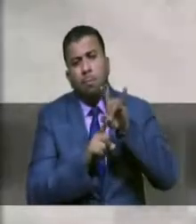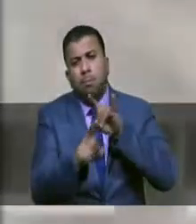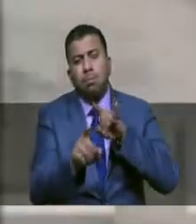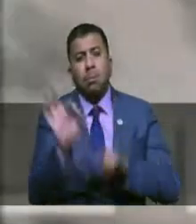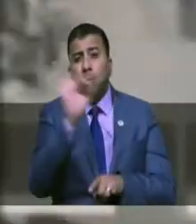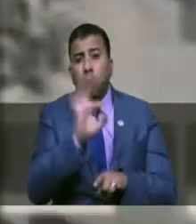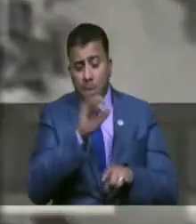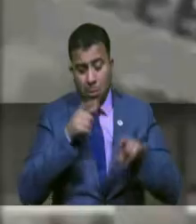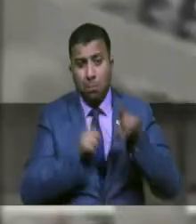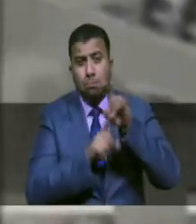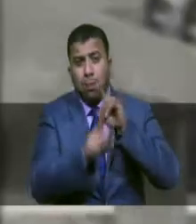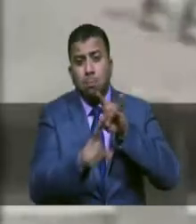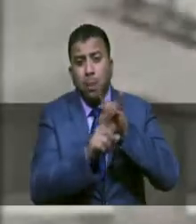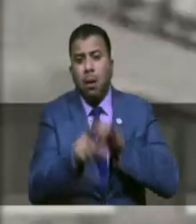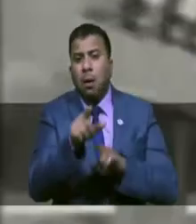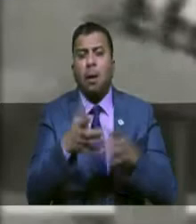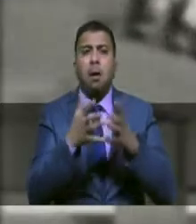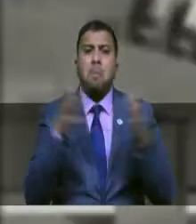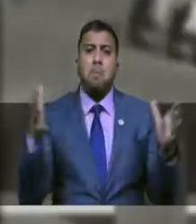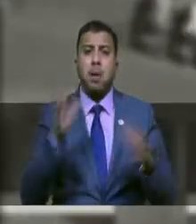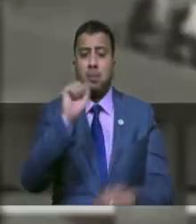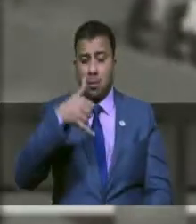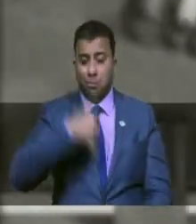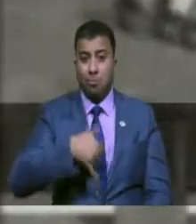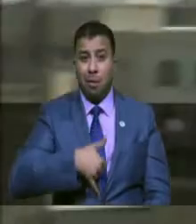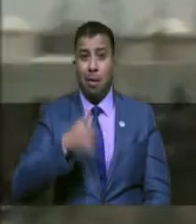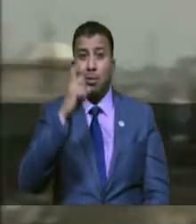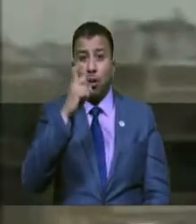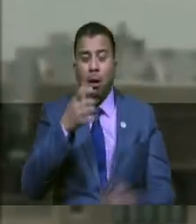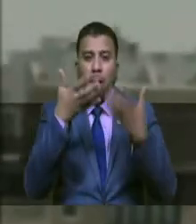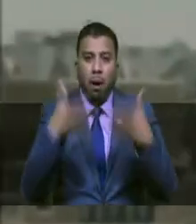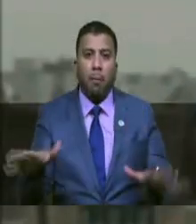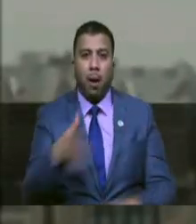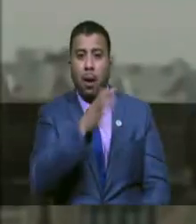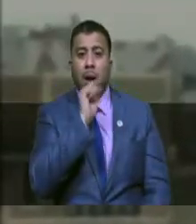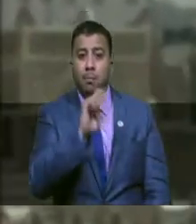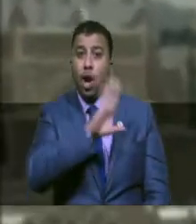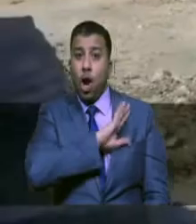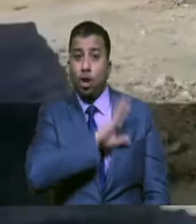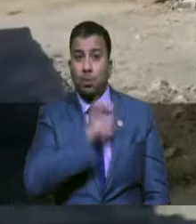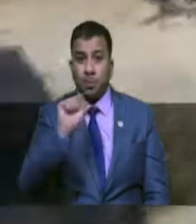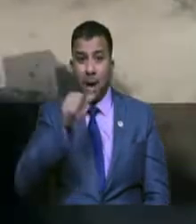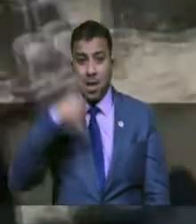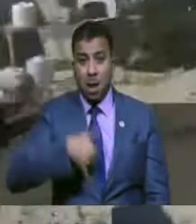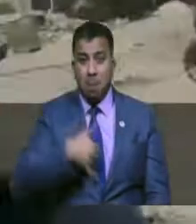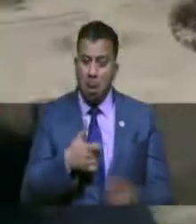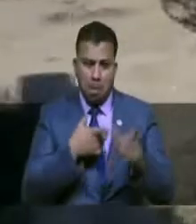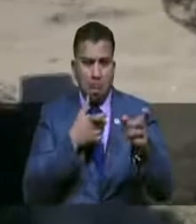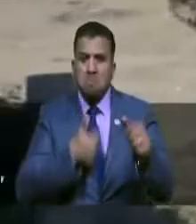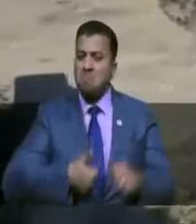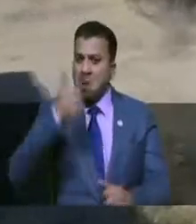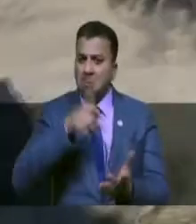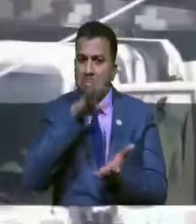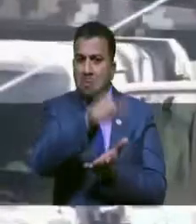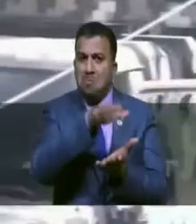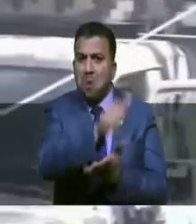صنعاء موقعة خسائر كبيرة في صفوفه، وتمكن الجيش الوطني من تحقيق انتصارات كبيرة في محافظة